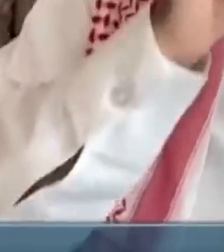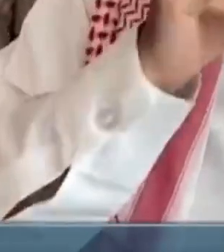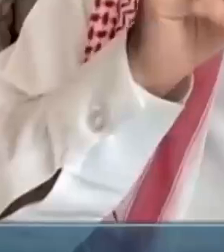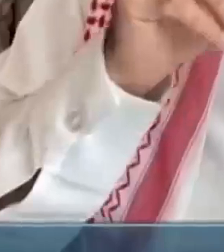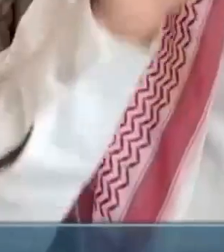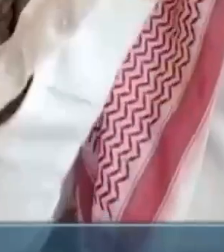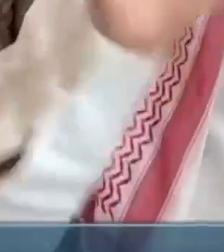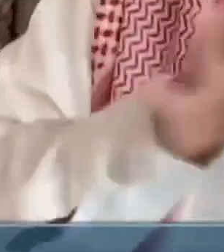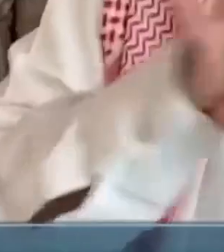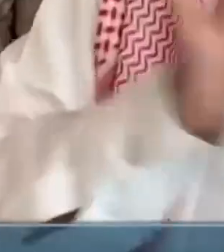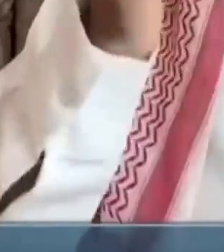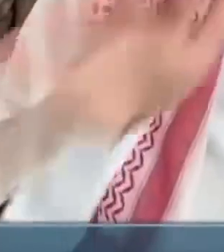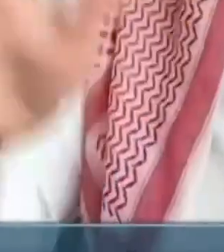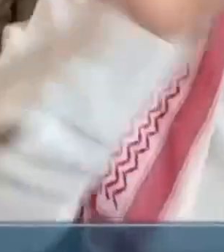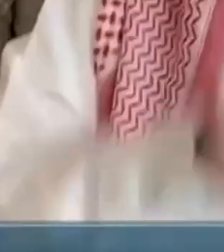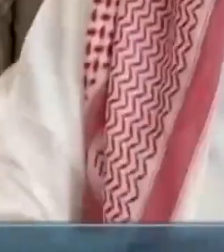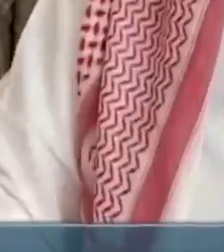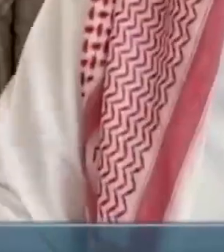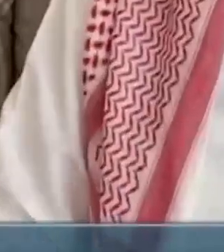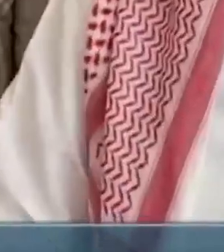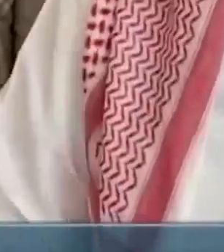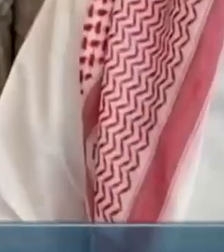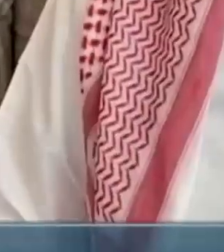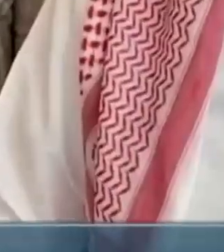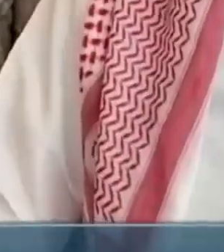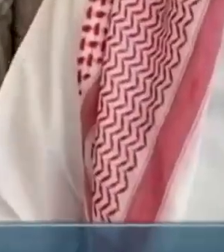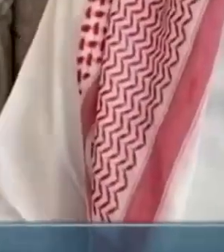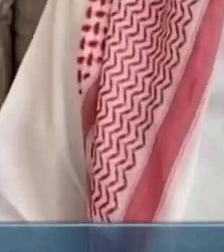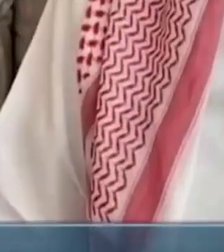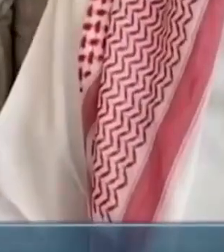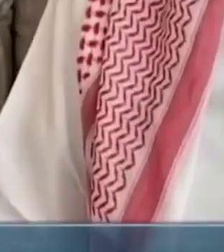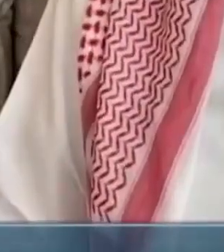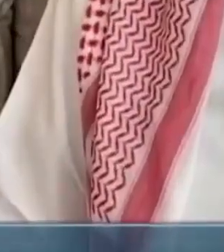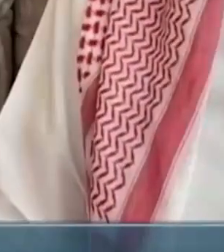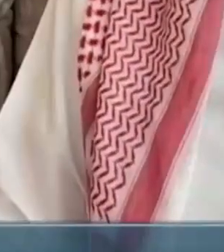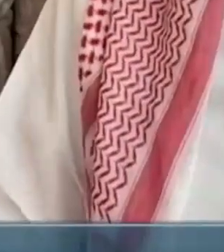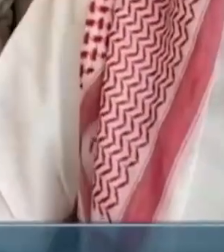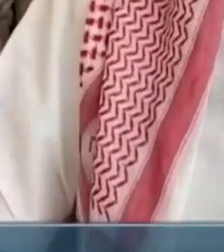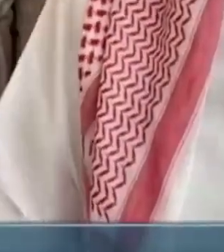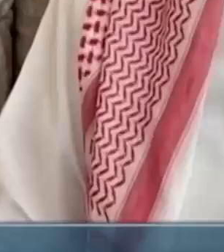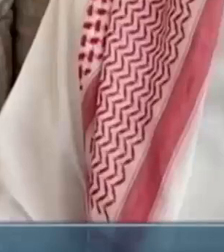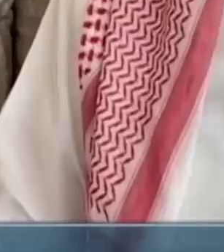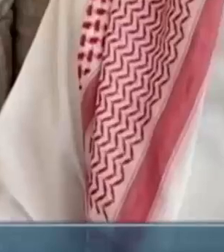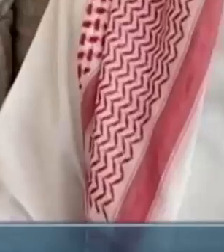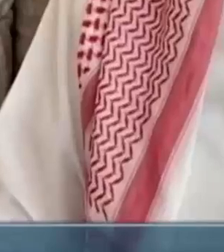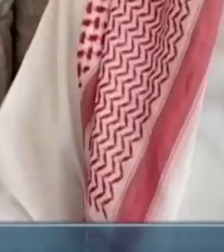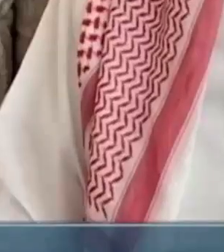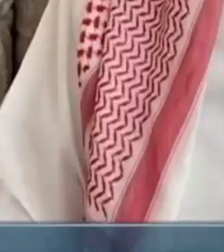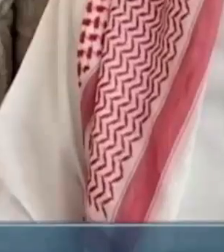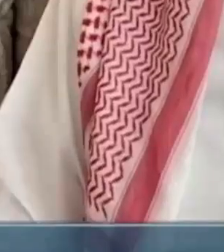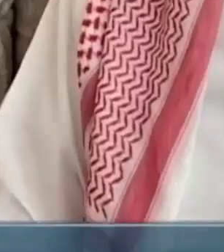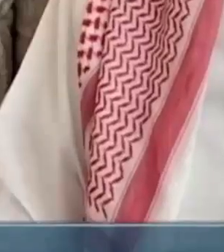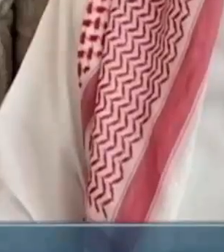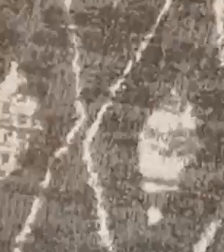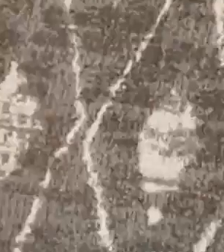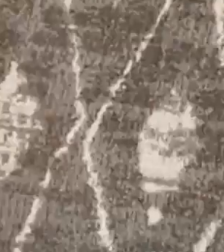الصوم وباذن الله تكون جامعات المملكه العربيه السعوديه والدول العربيه تقتدي بهذا الفكره الجميله يا بدر و عبد الله